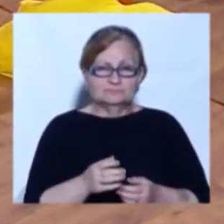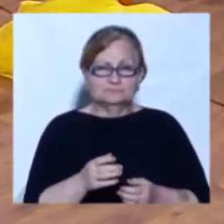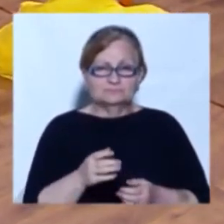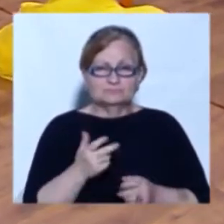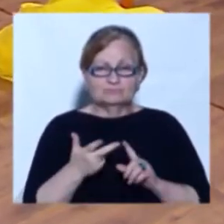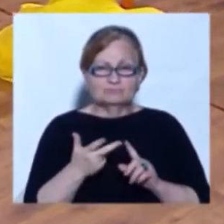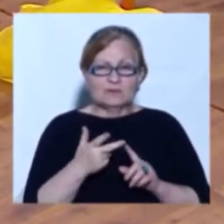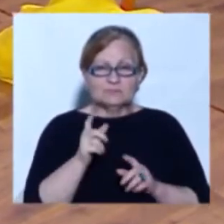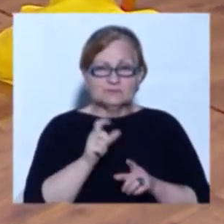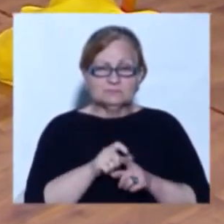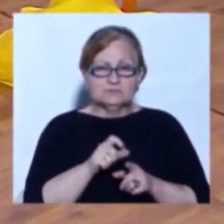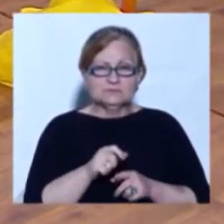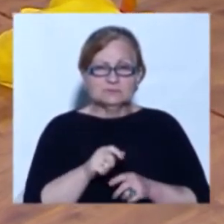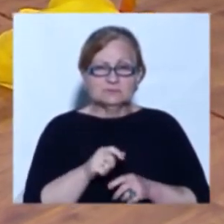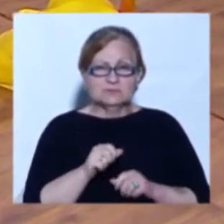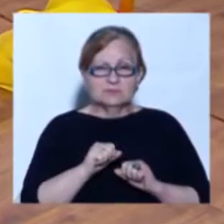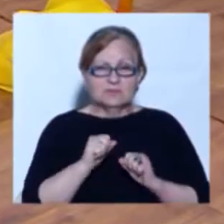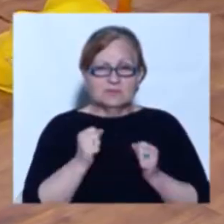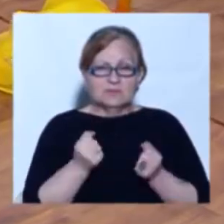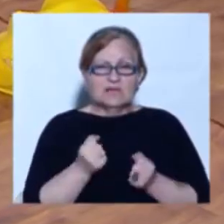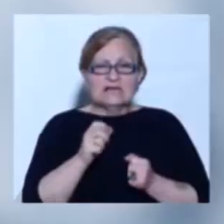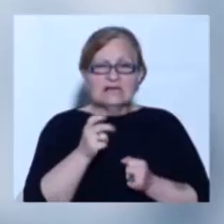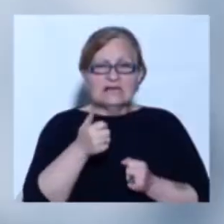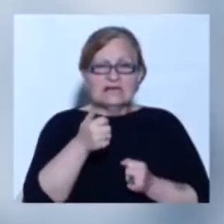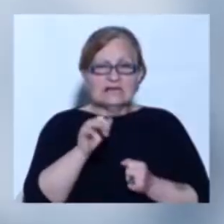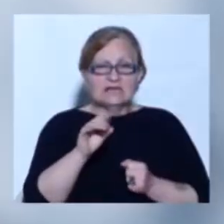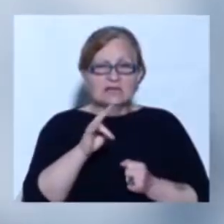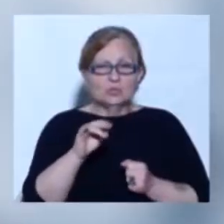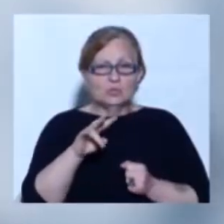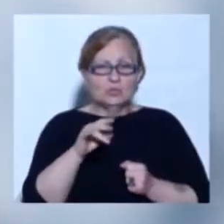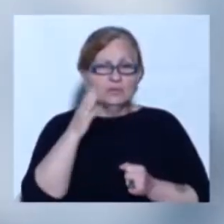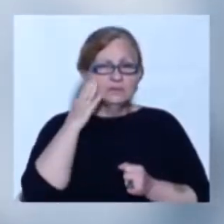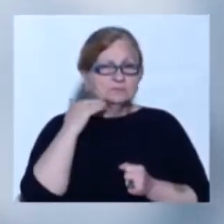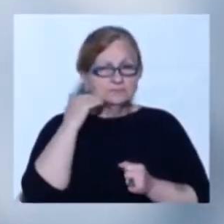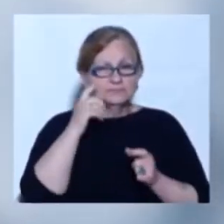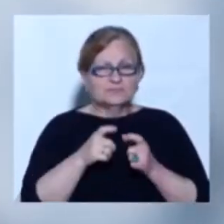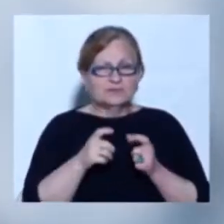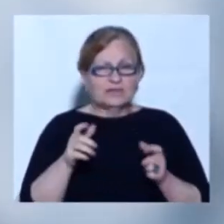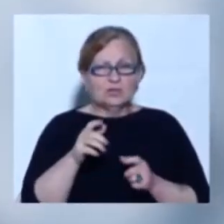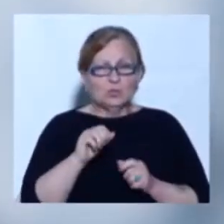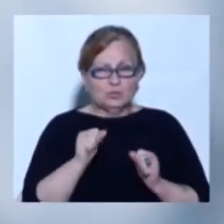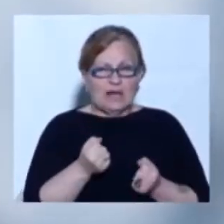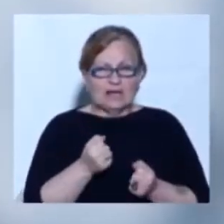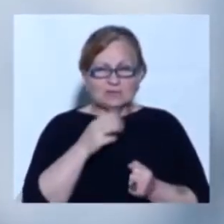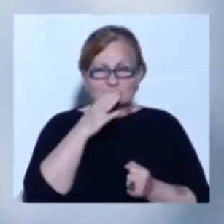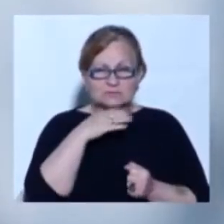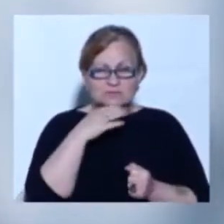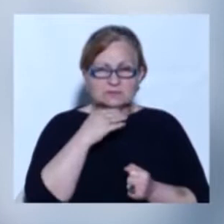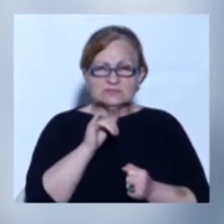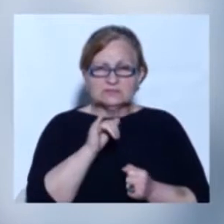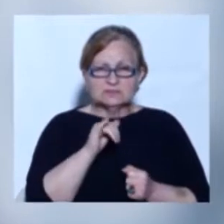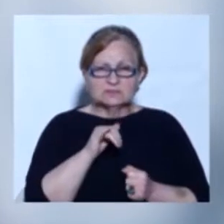მესამე სიტყვა. ყინული. ყინული არის გაყინული წყალი. აბა ნახოთ, ჩემს ბარათზეა თუ